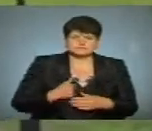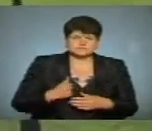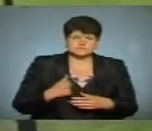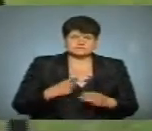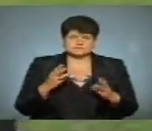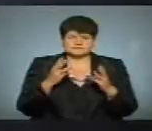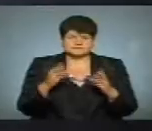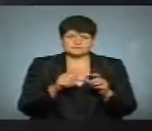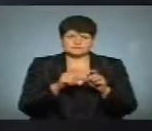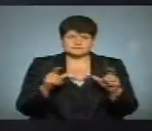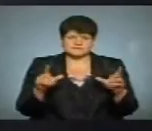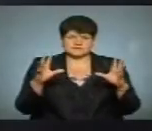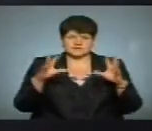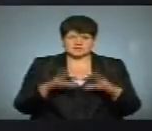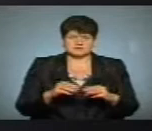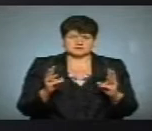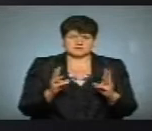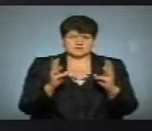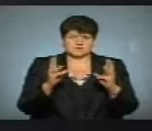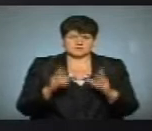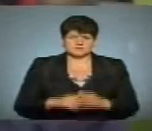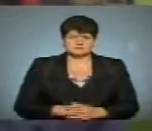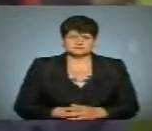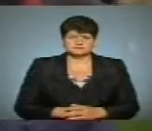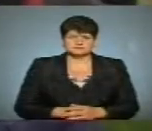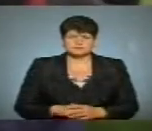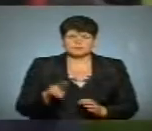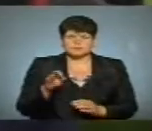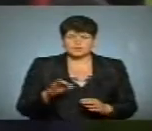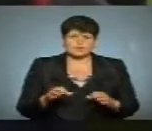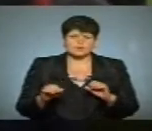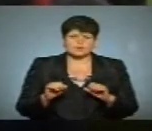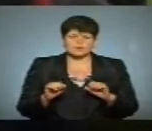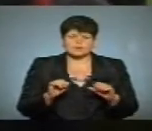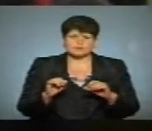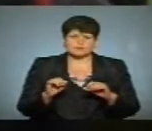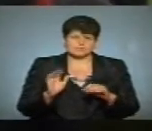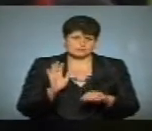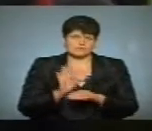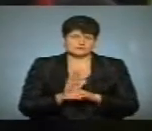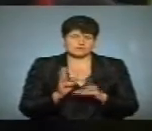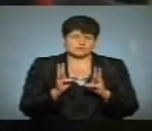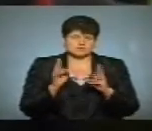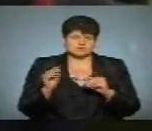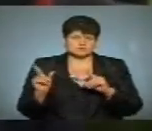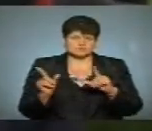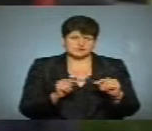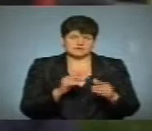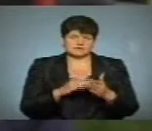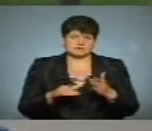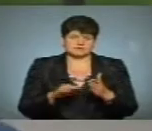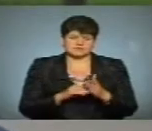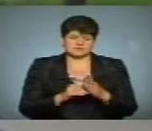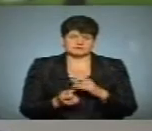пожежного взводу частини гасить вогонь. По команді пожежа виїхали на... і ліквідували пожежу, очаг